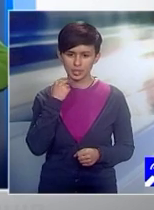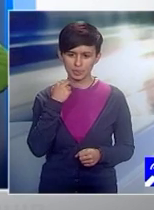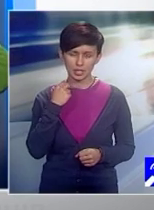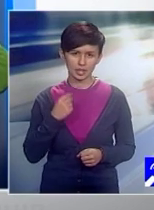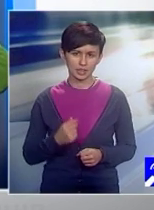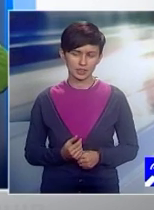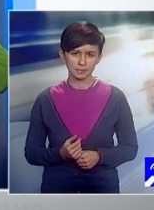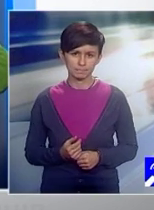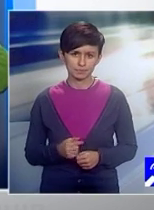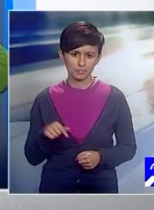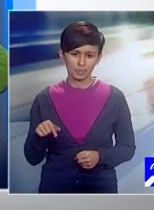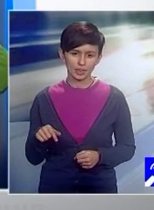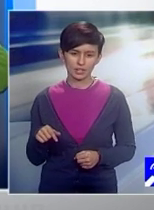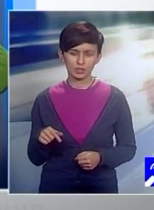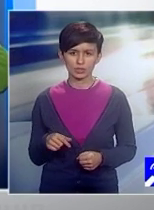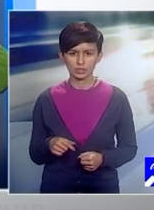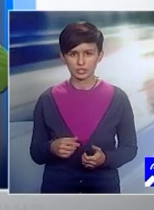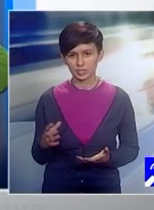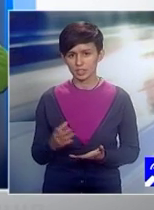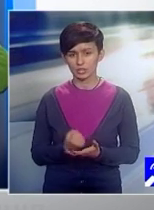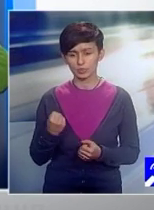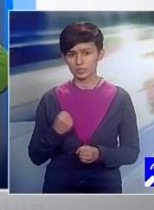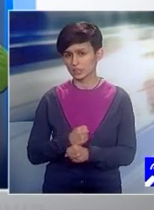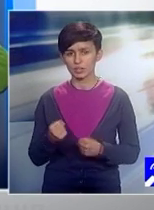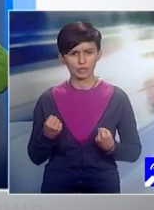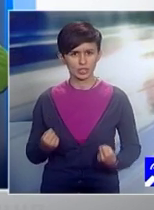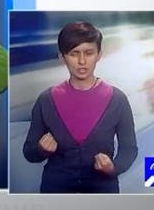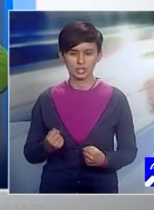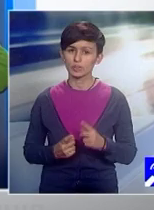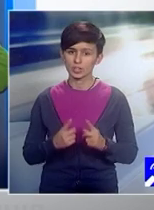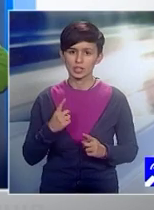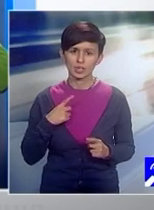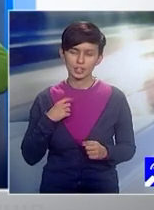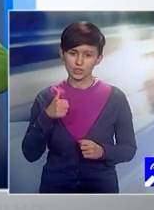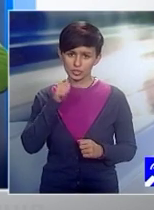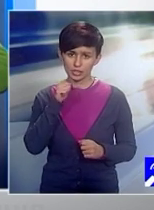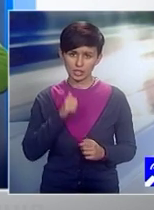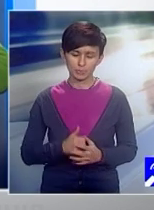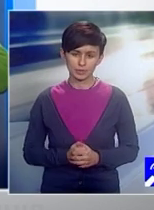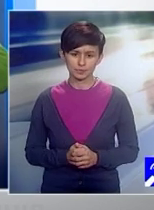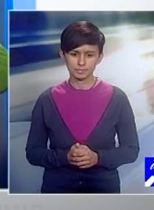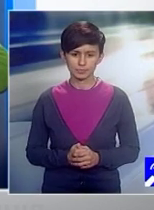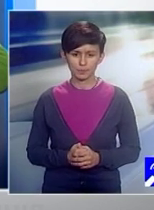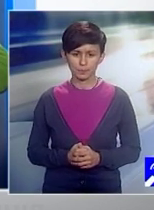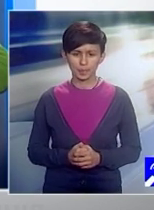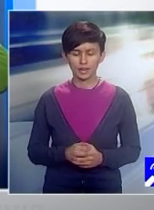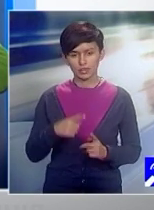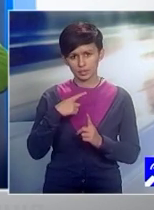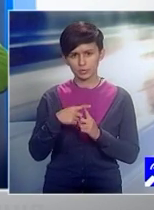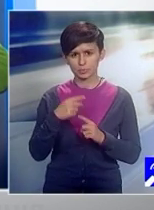mâncare, se procură destul de greu, dacă nu foarte greu, atunci când ești pe baltă, inclusiv deci nevoile de bază, deci pe lângă